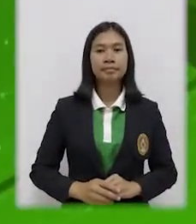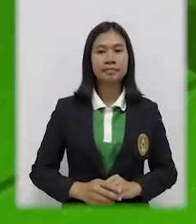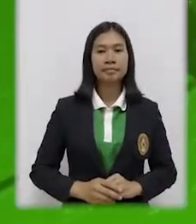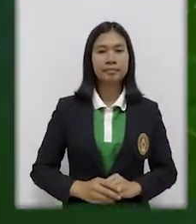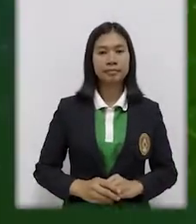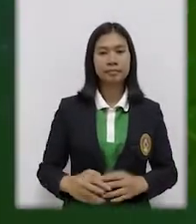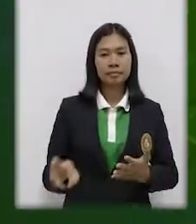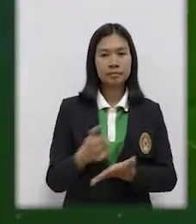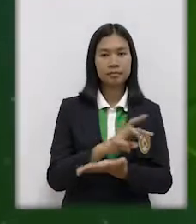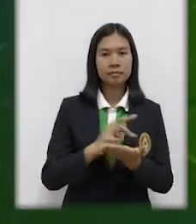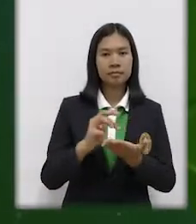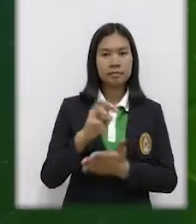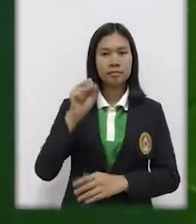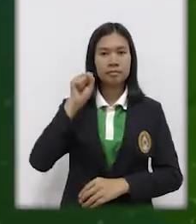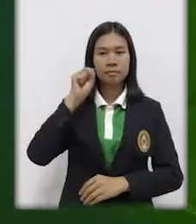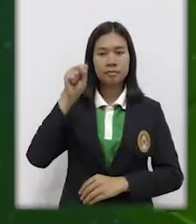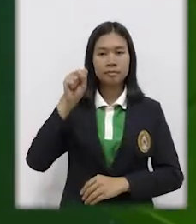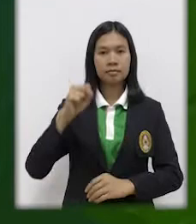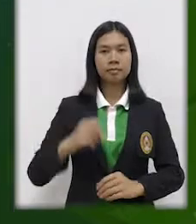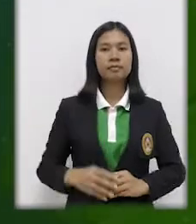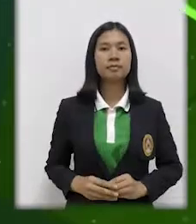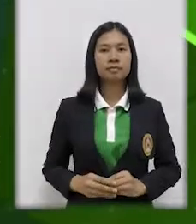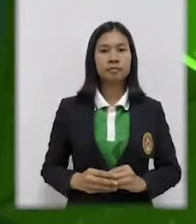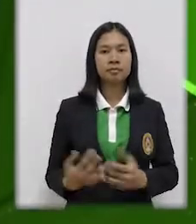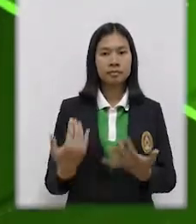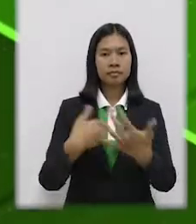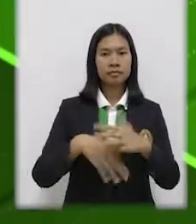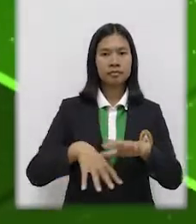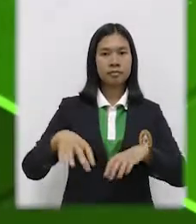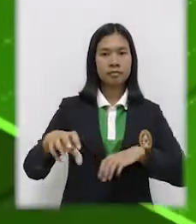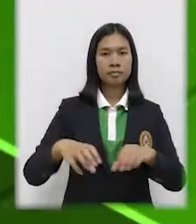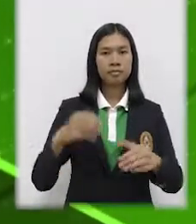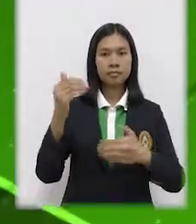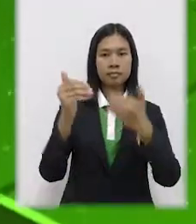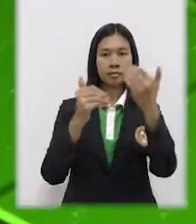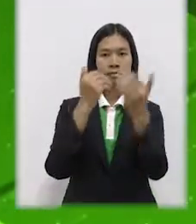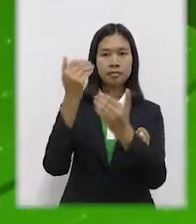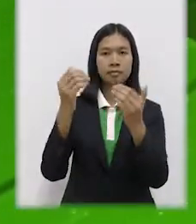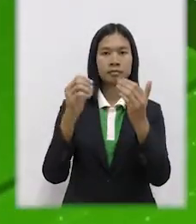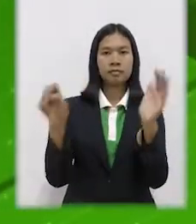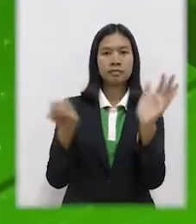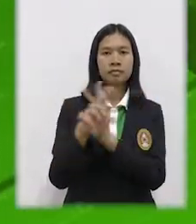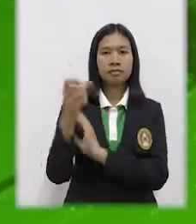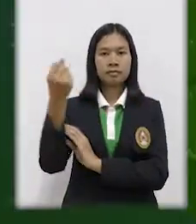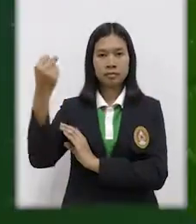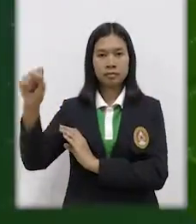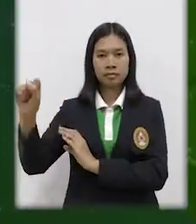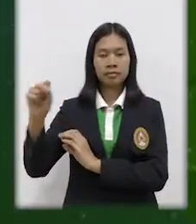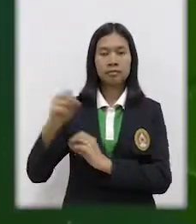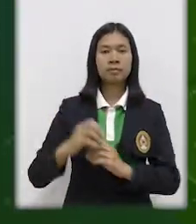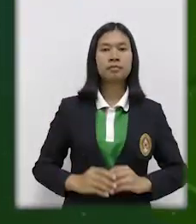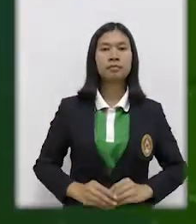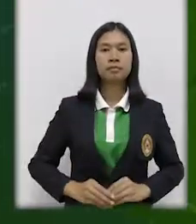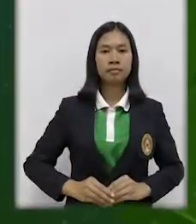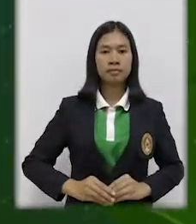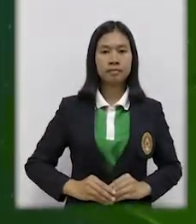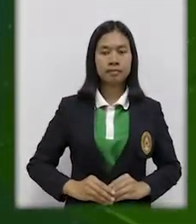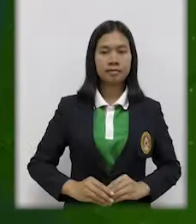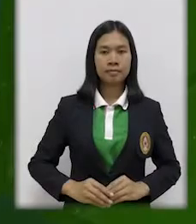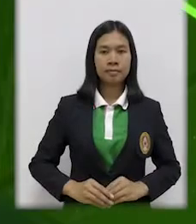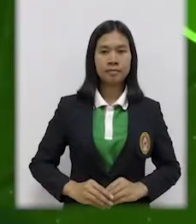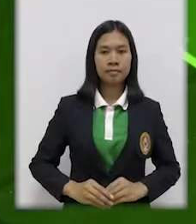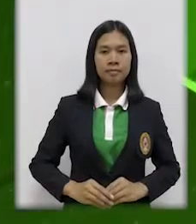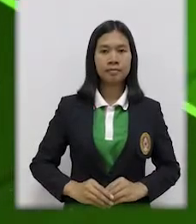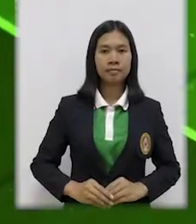รกในวันนี้มหาวิทยาลัยราชภัฏสกลนครร่วมจัดแสดงนิทรรศการครั้งที่10ทรัพยากรไทยชาวบ้านไทยได้